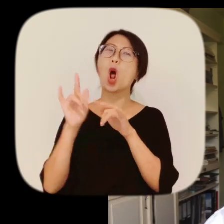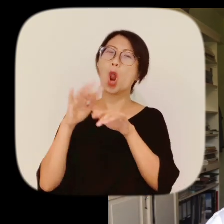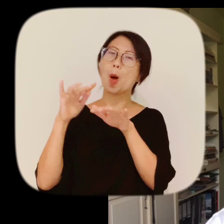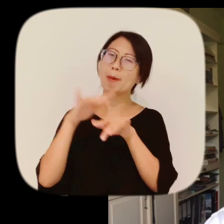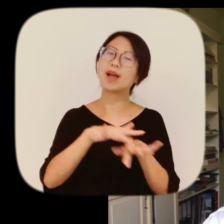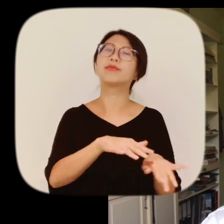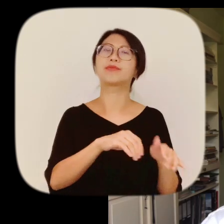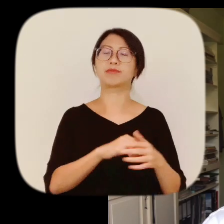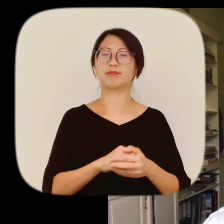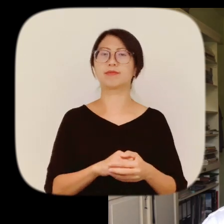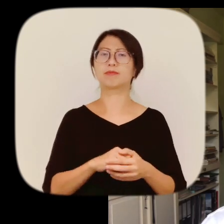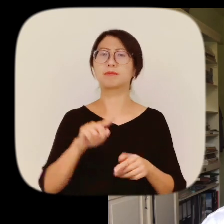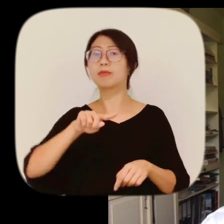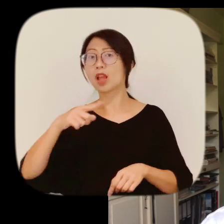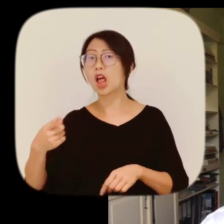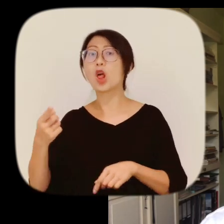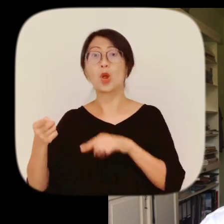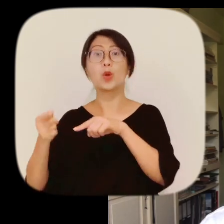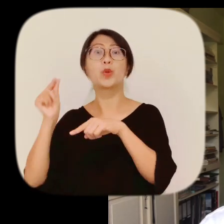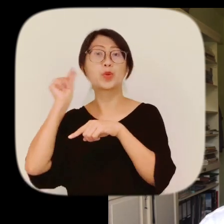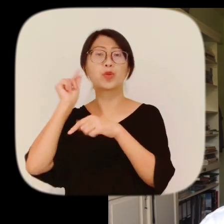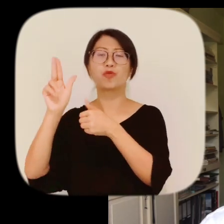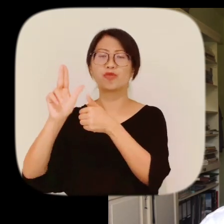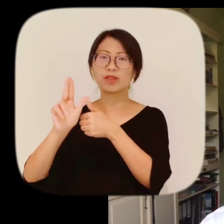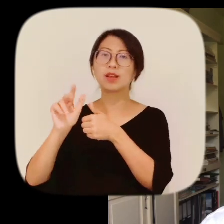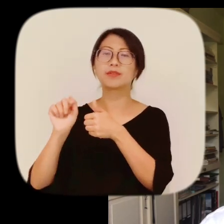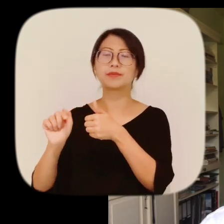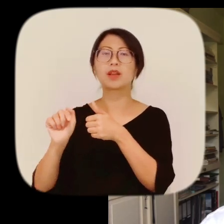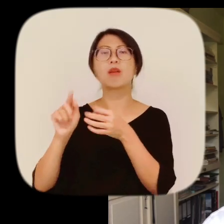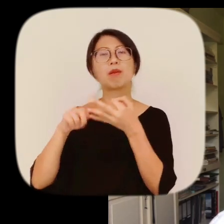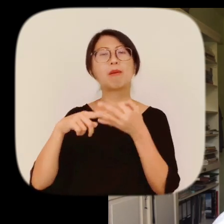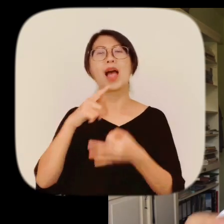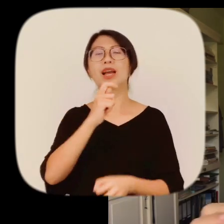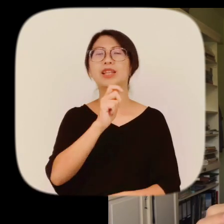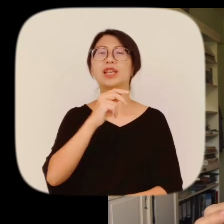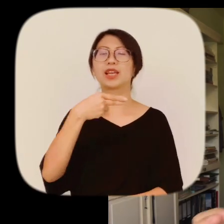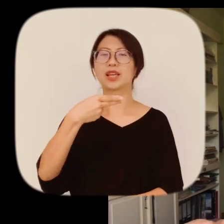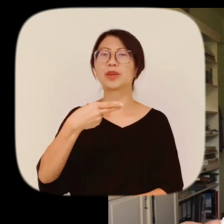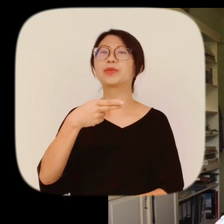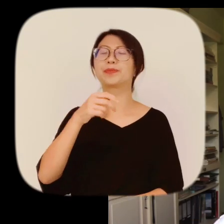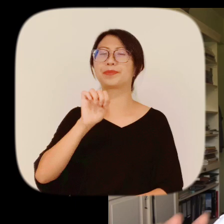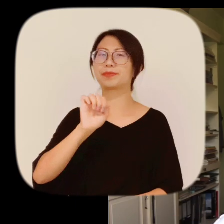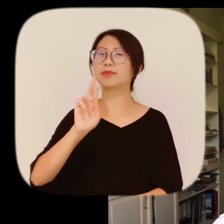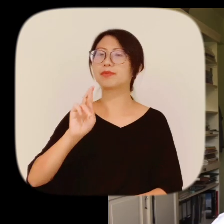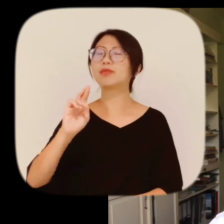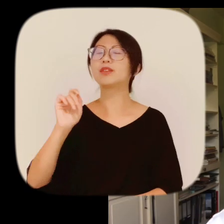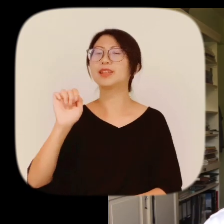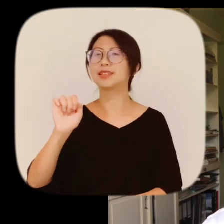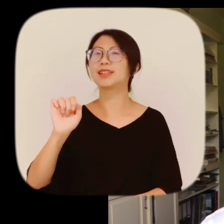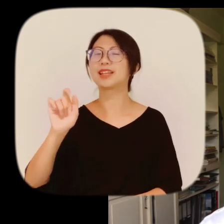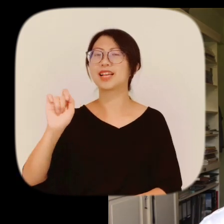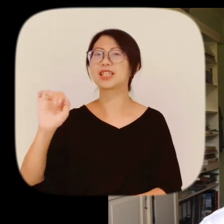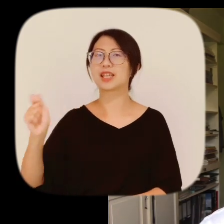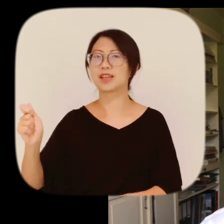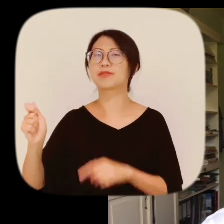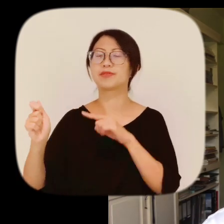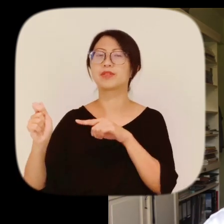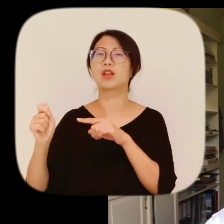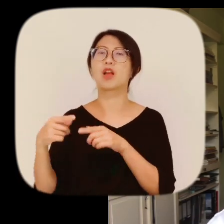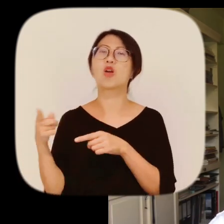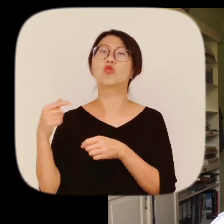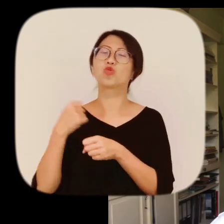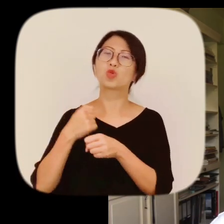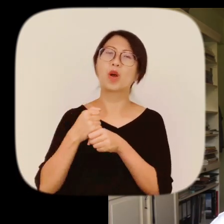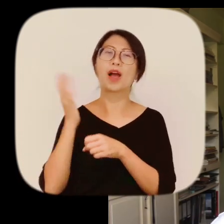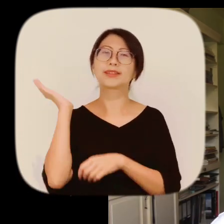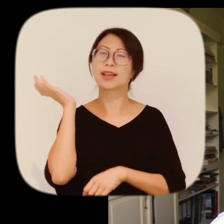一个主角叫做TheresaTheresa就完全不是这样Theresa是一间餐厅里面的侍应有